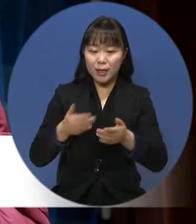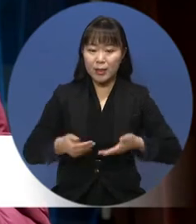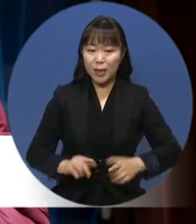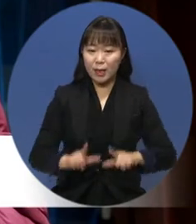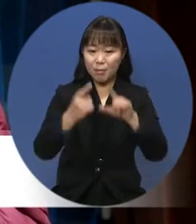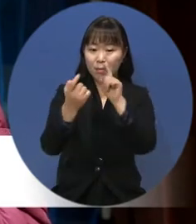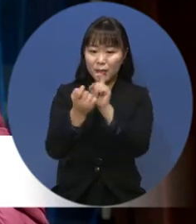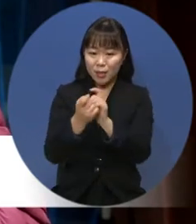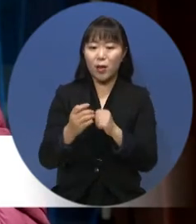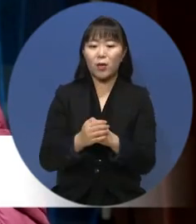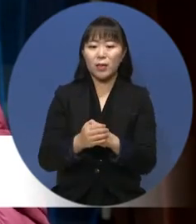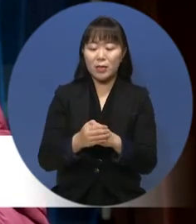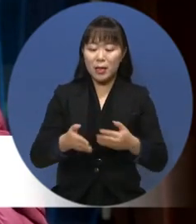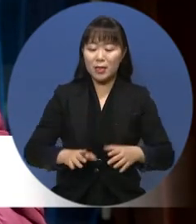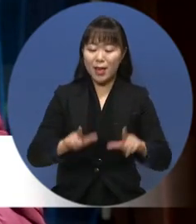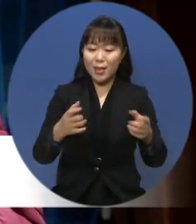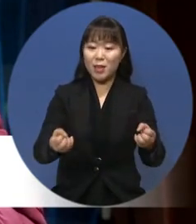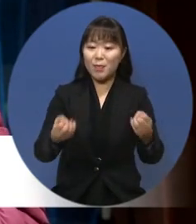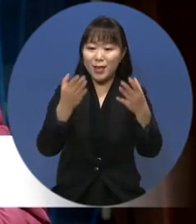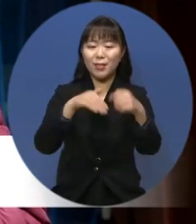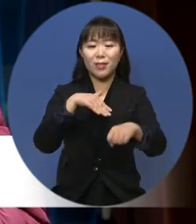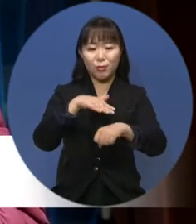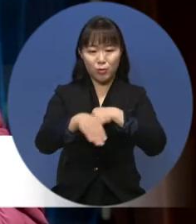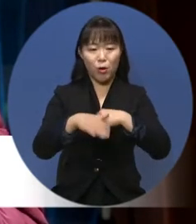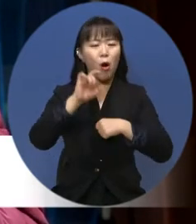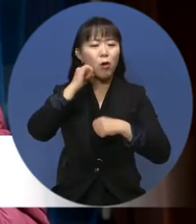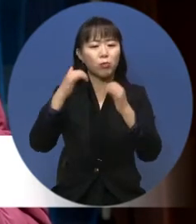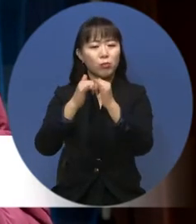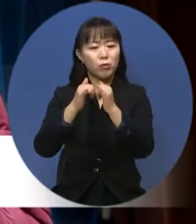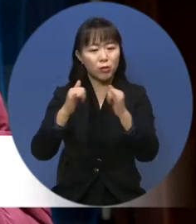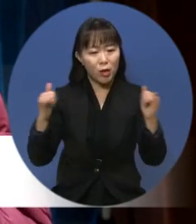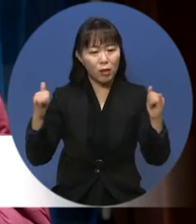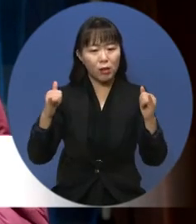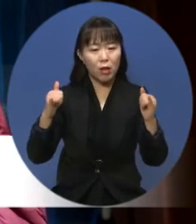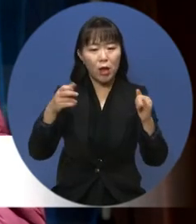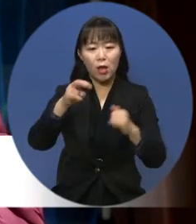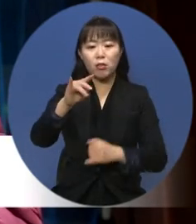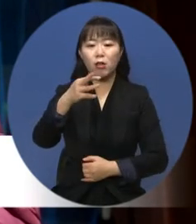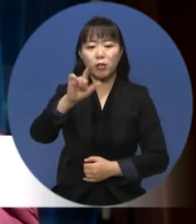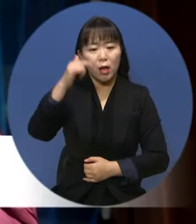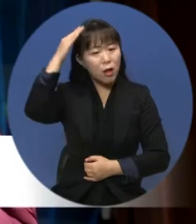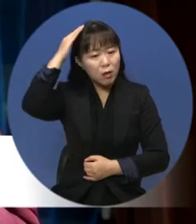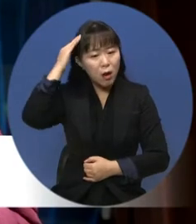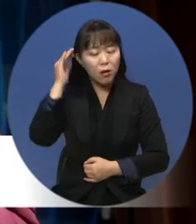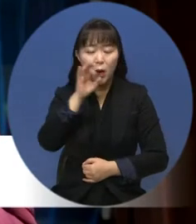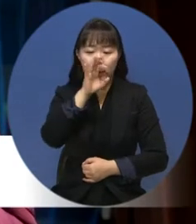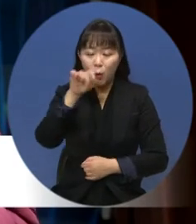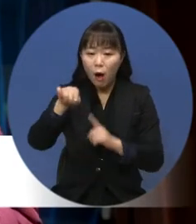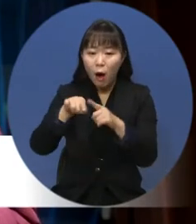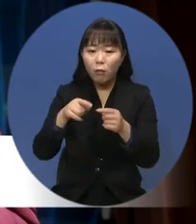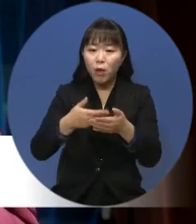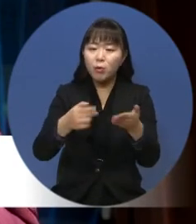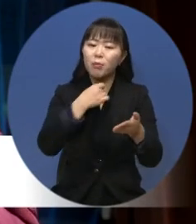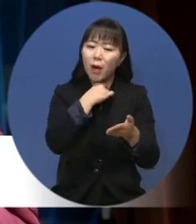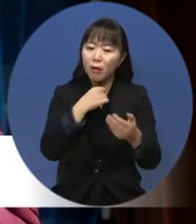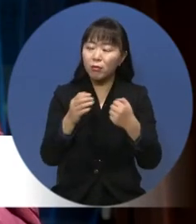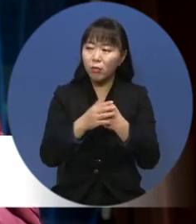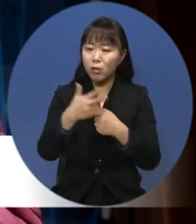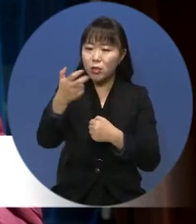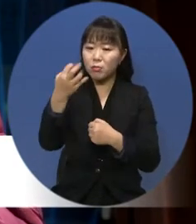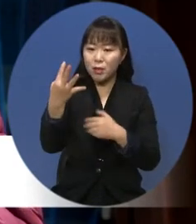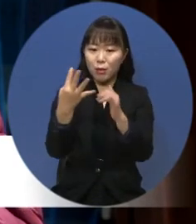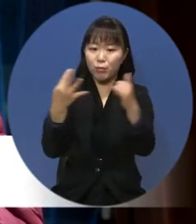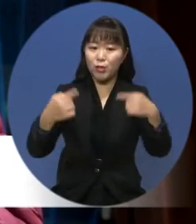맞으세요 3명이 렌 트 르 언어 물들에게 멘탈을 좀 났으면 좋겠다고 했다 는 총 72 b